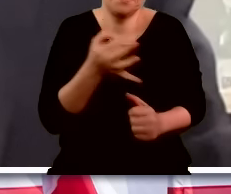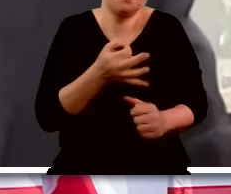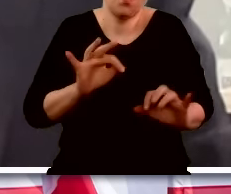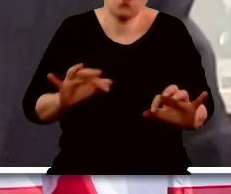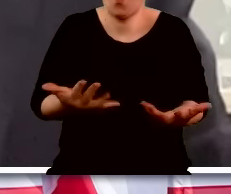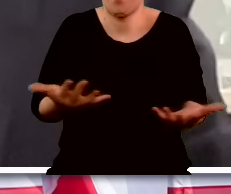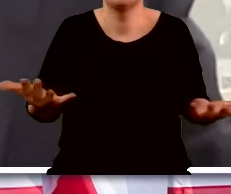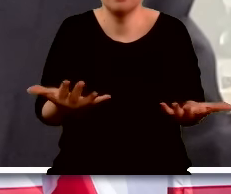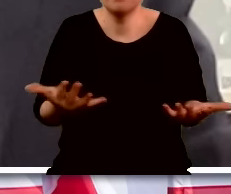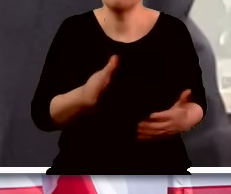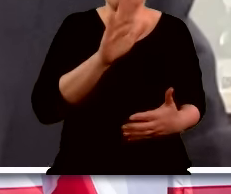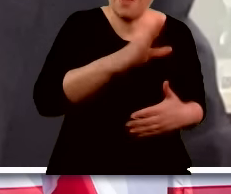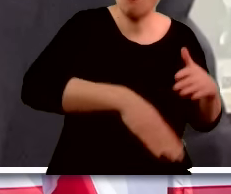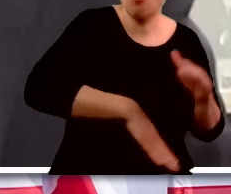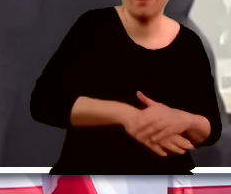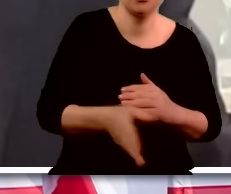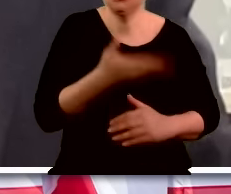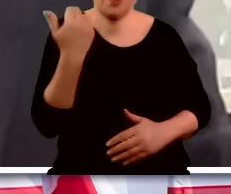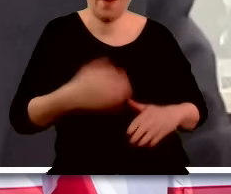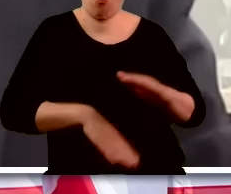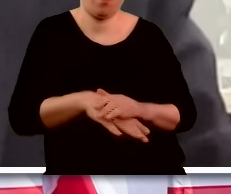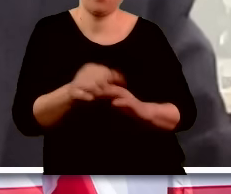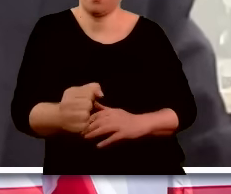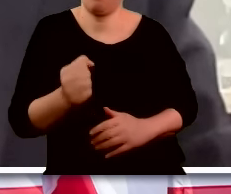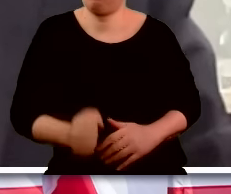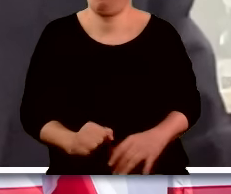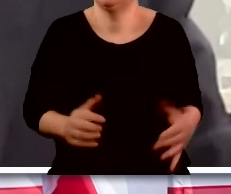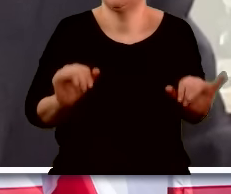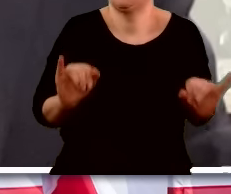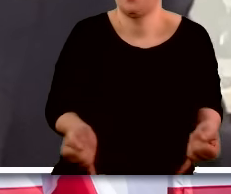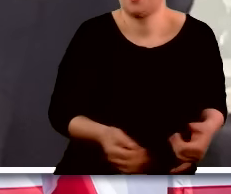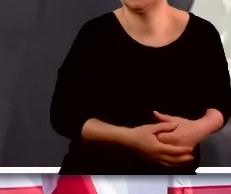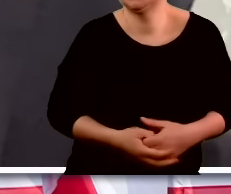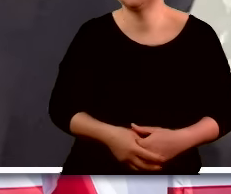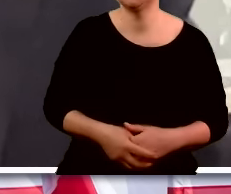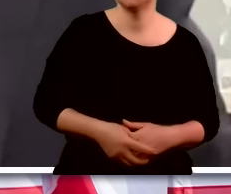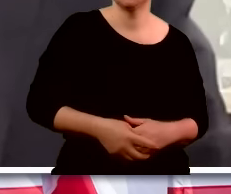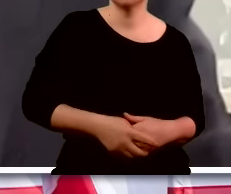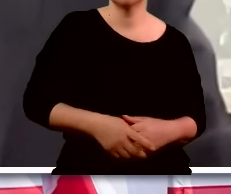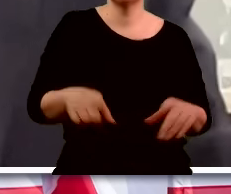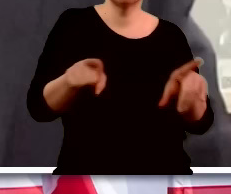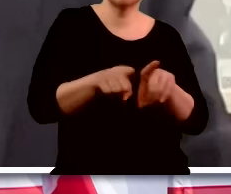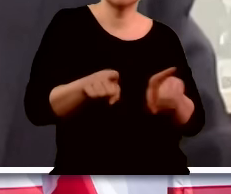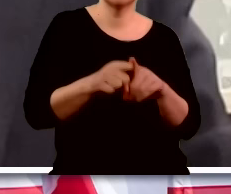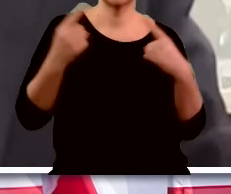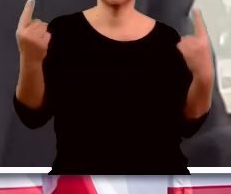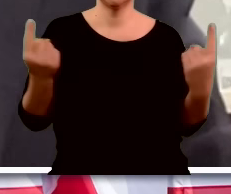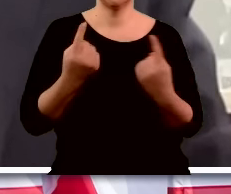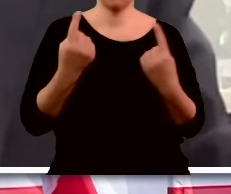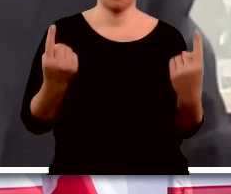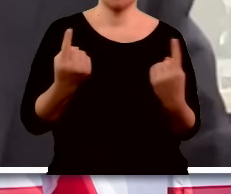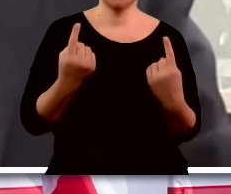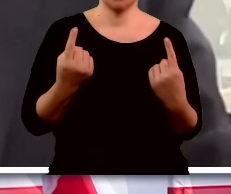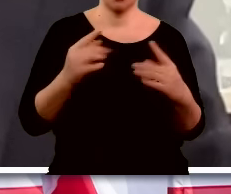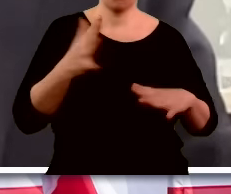pytanie. Mają mandaty, czy nie mają tych mandatów? To samo wygląda, jeśli chodzi o